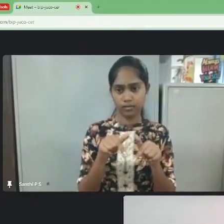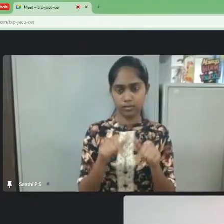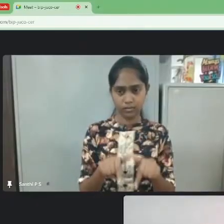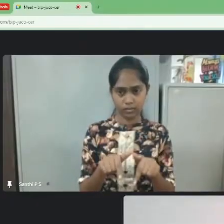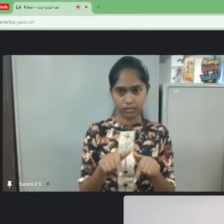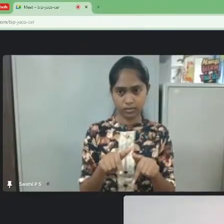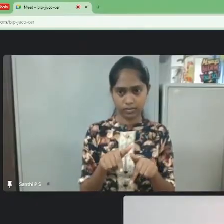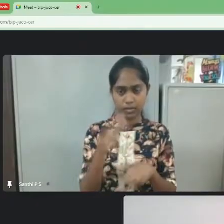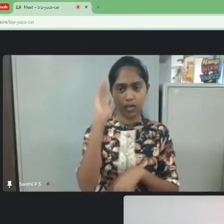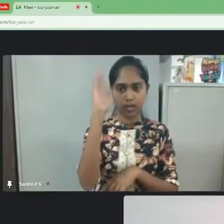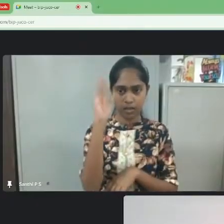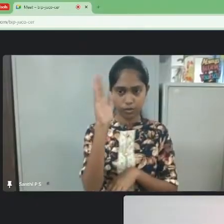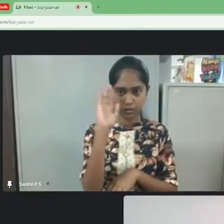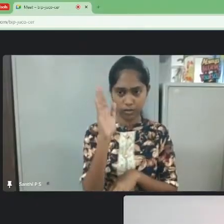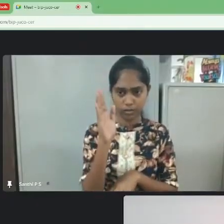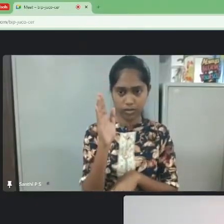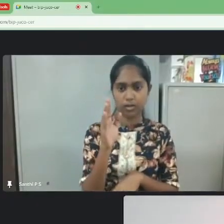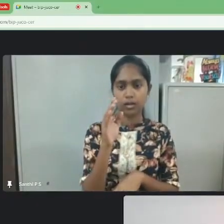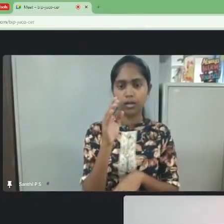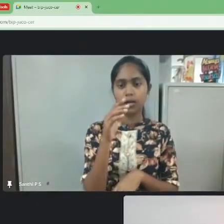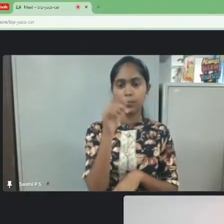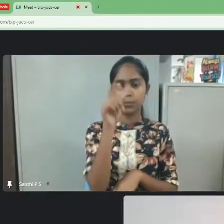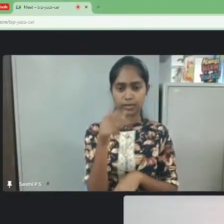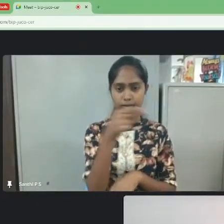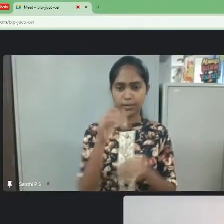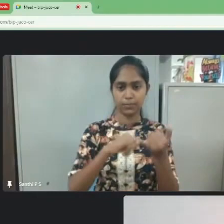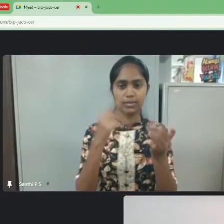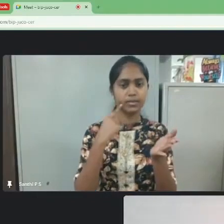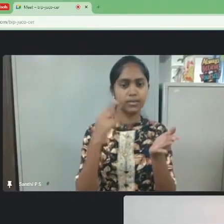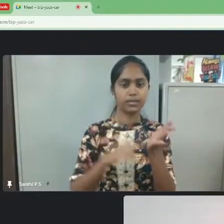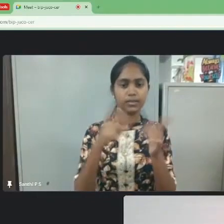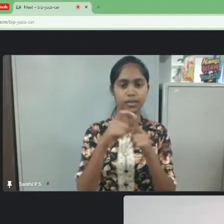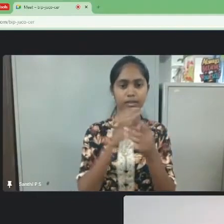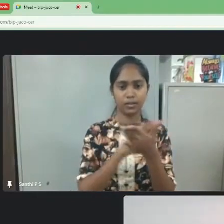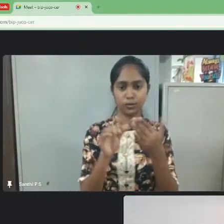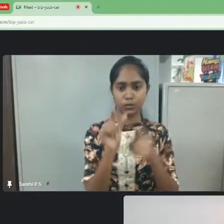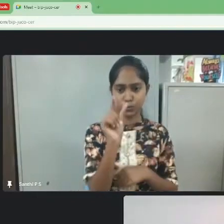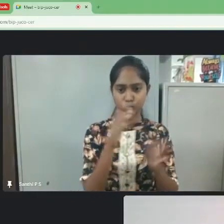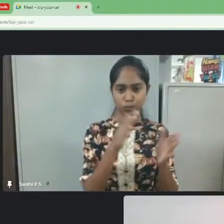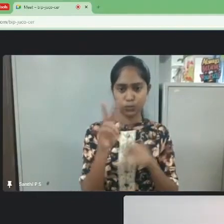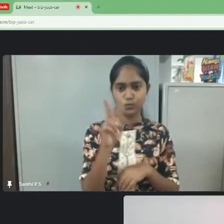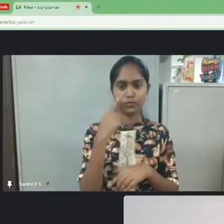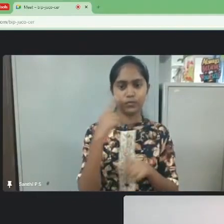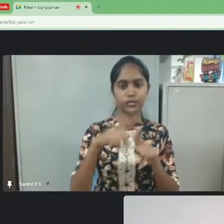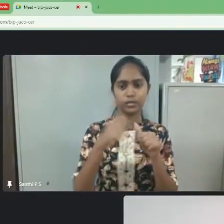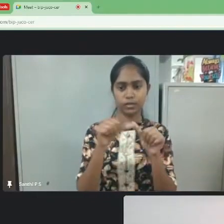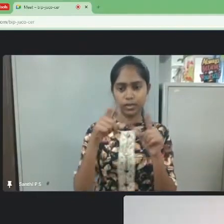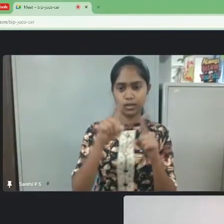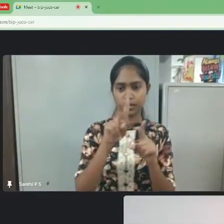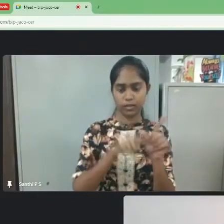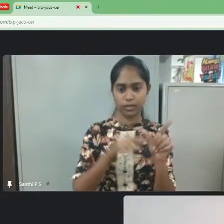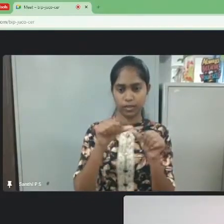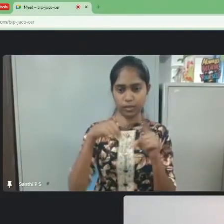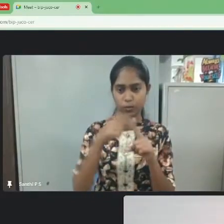സംസാരിക്കാനായി എത്തിയിട്ടുള്ളത് ഡോക്ടർ സിന്ധു വിജയകുമാർ. ഡോക്ടർ ഫിസിക്കൽ മെഡിസിൻ ആൻഡ് റീഹാബിലിറ്റേഷനിൽ അസോസിയേറ്റ് പ്രൊഫസറാണ് അറ്റ് അമല ഇൻസ്റ്റിറ്റ്യൂട്ട് ഓഫ്